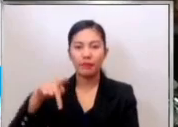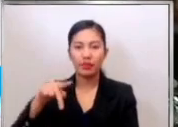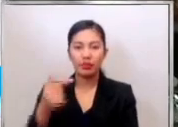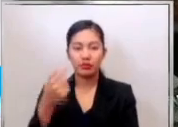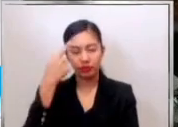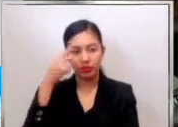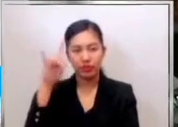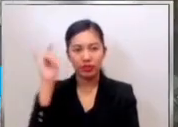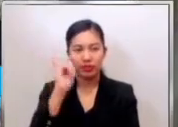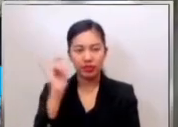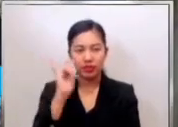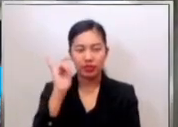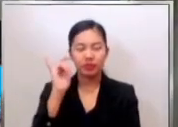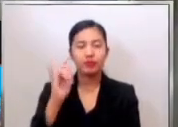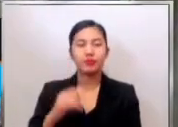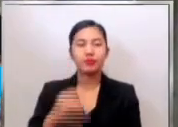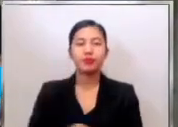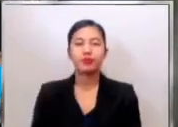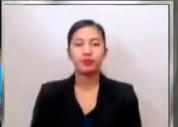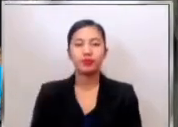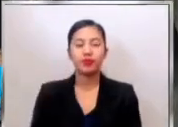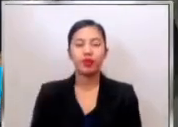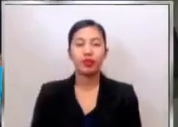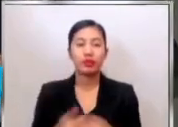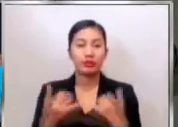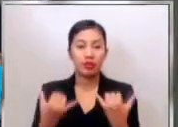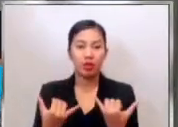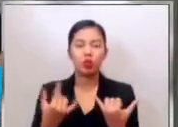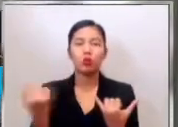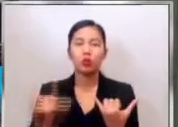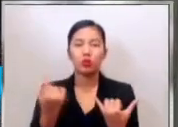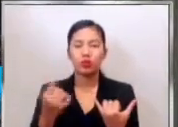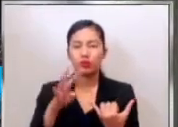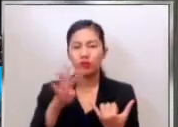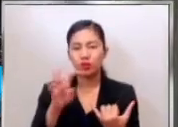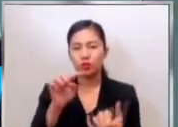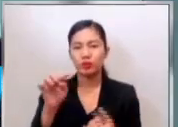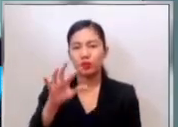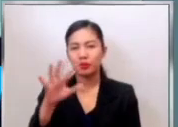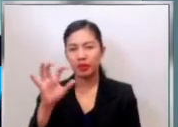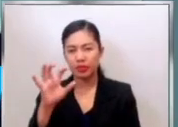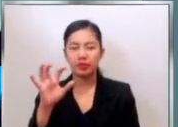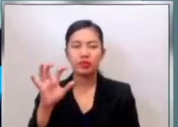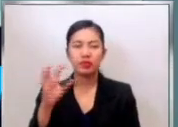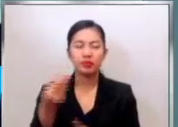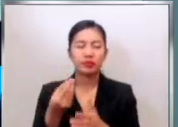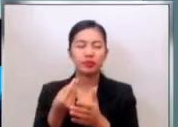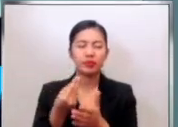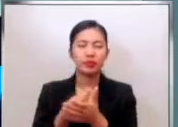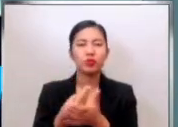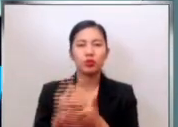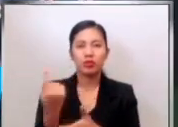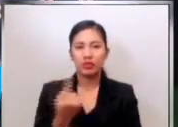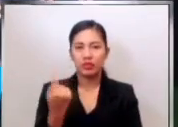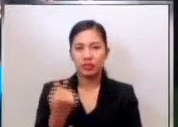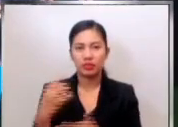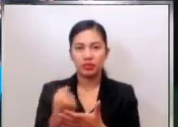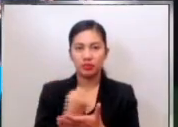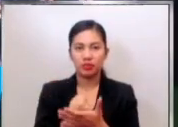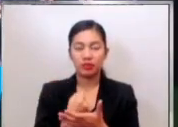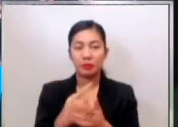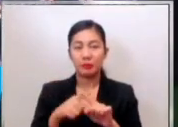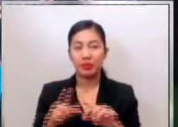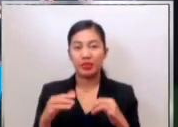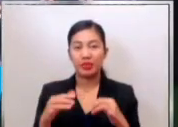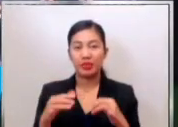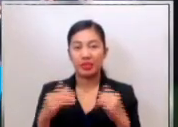kita niya kada araw. Ngayon, hanggang 400 to 500 pesos na lang ito. Kaya paano na raw ngayong nagbabadyang magkaroon muli